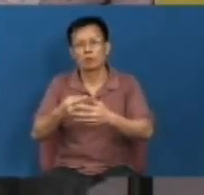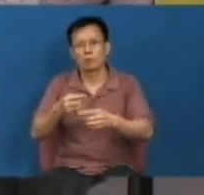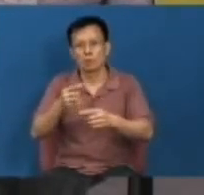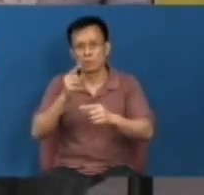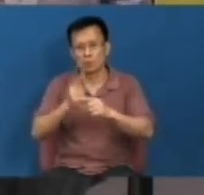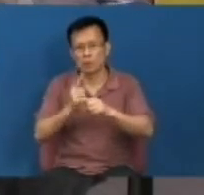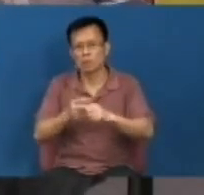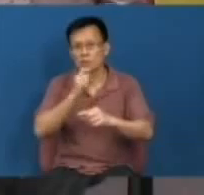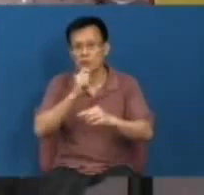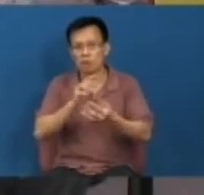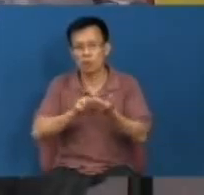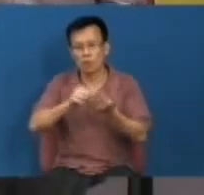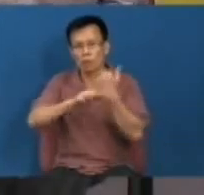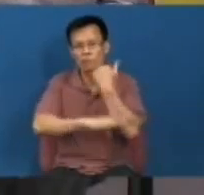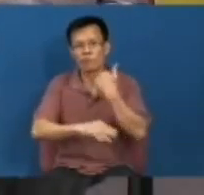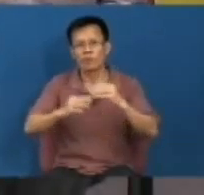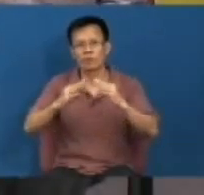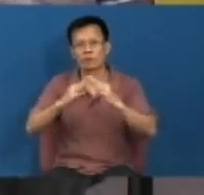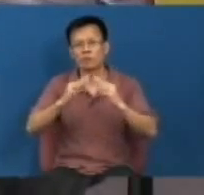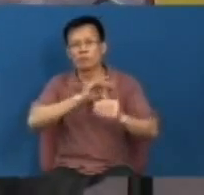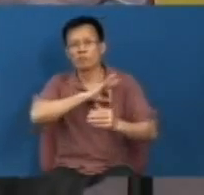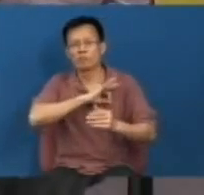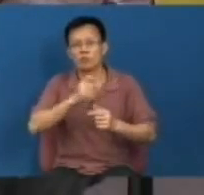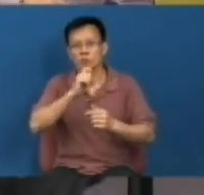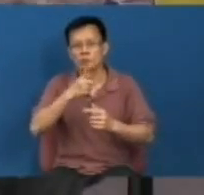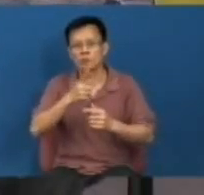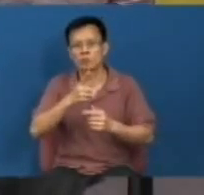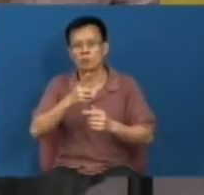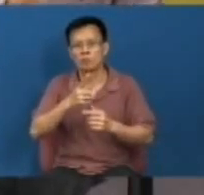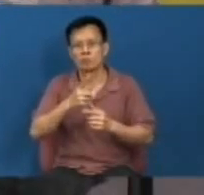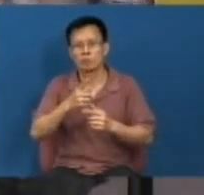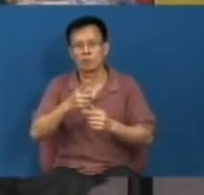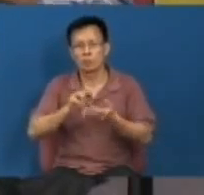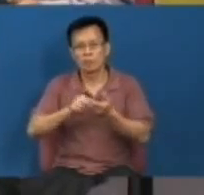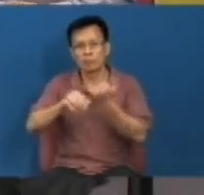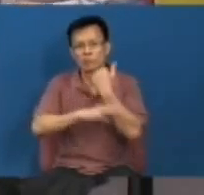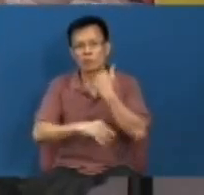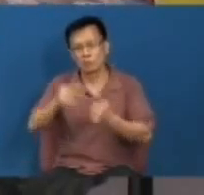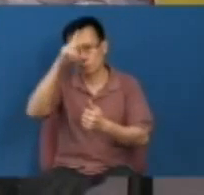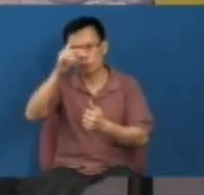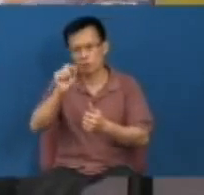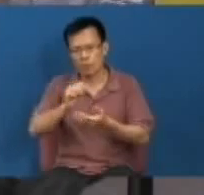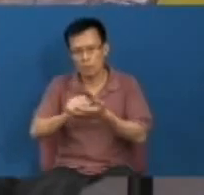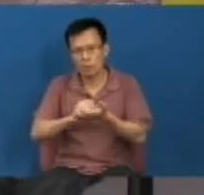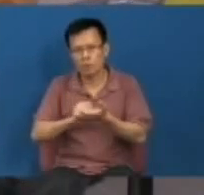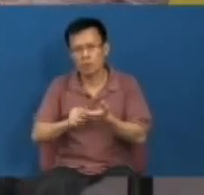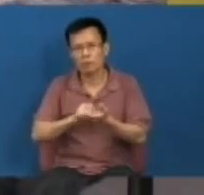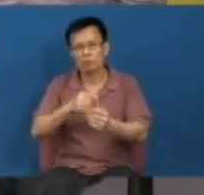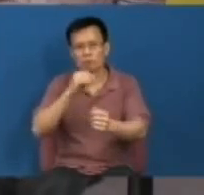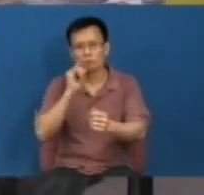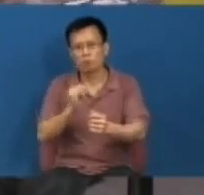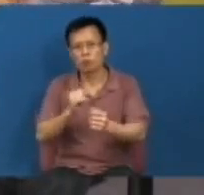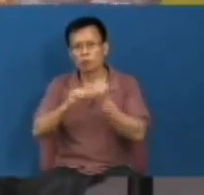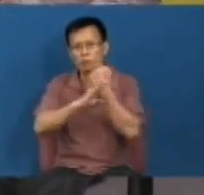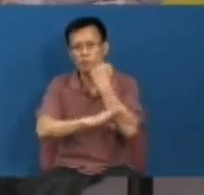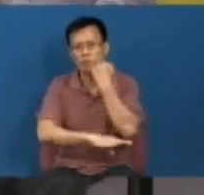法嘅。所以咧，如果係有立惡法嘅咧，就一定要批評嘅就係政府點解寫條咁戇居嘅條例。然後點解我立法會咧就只